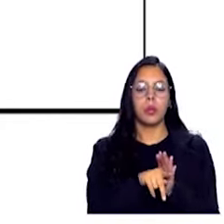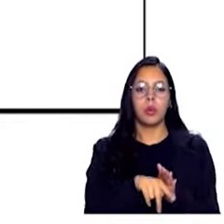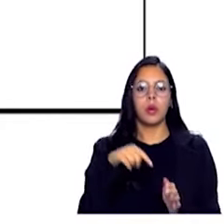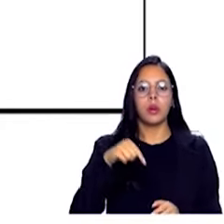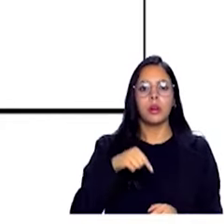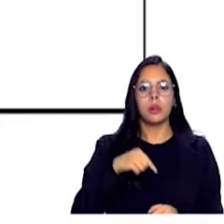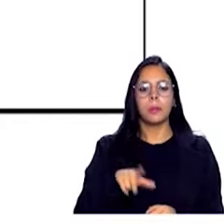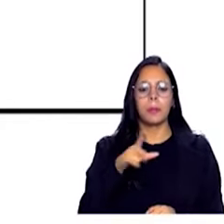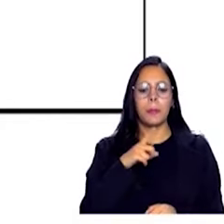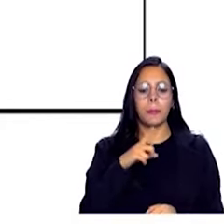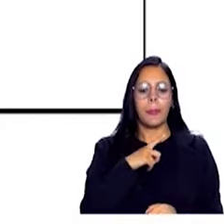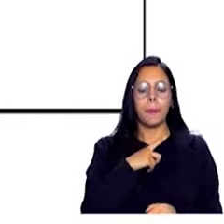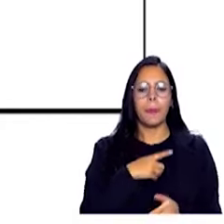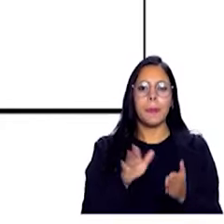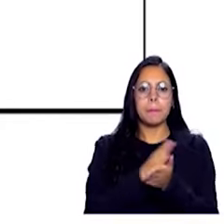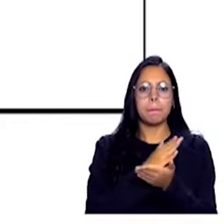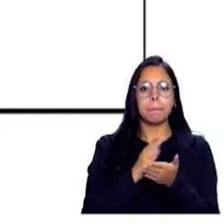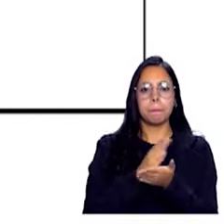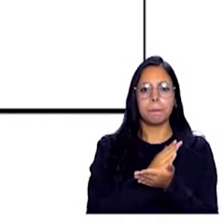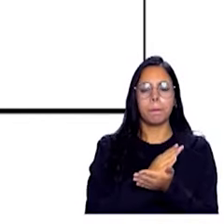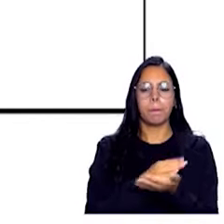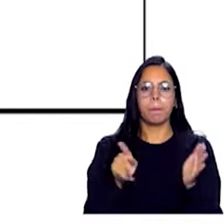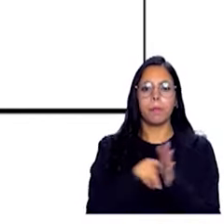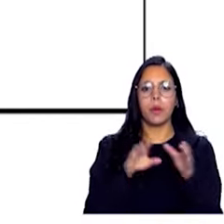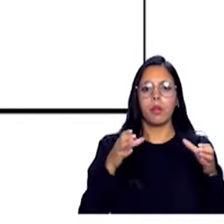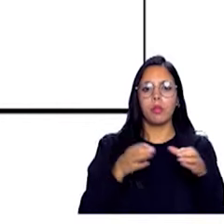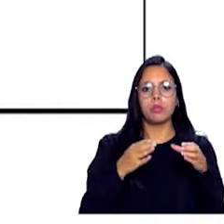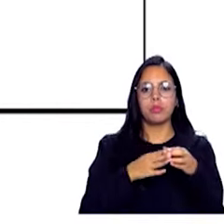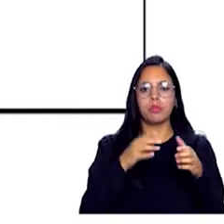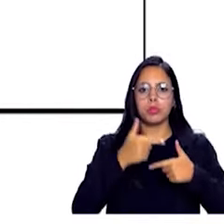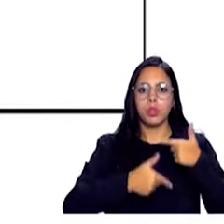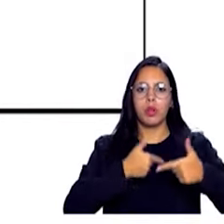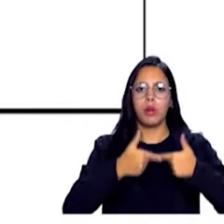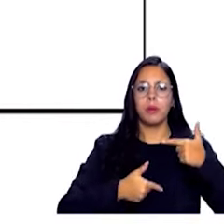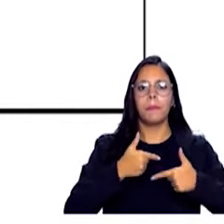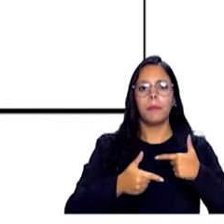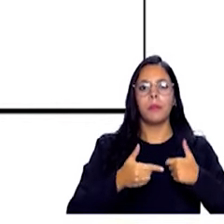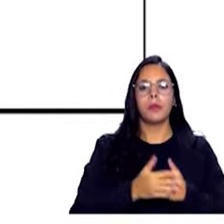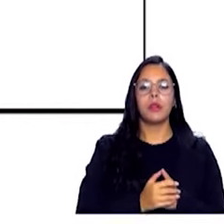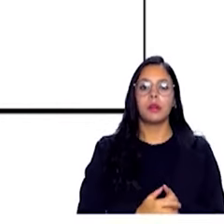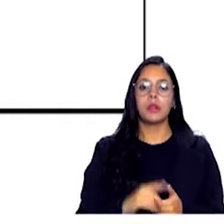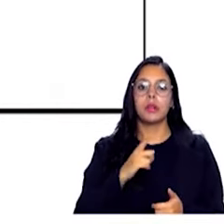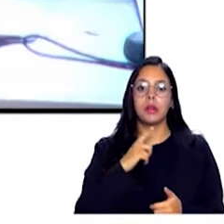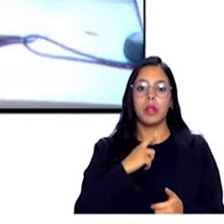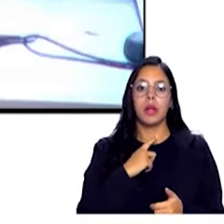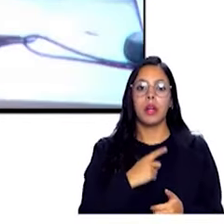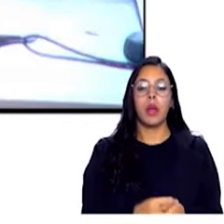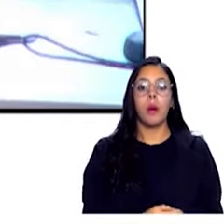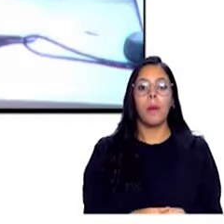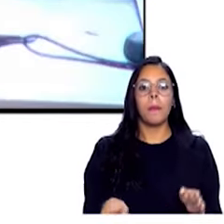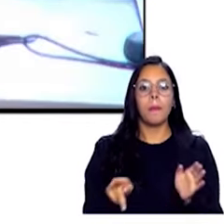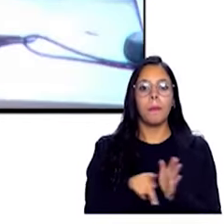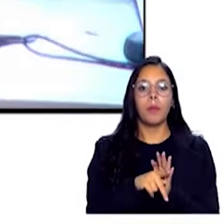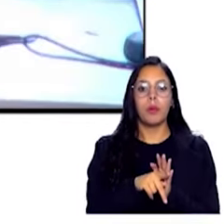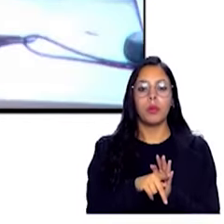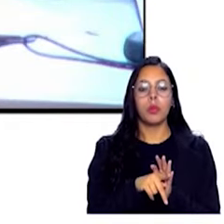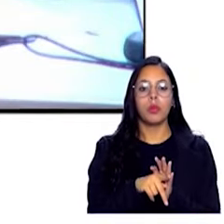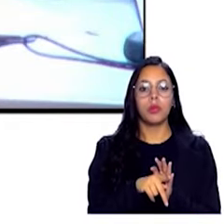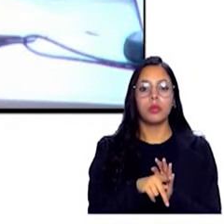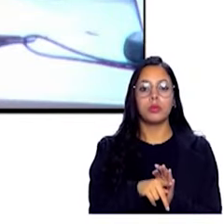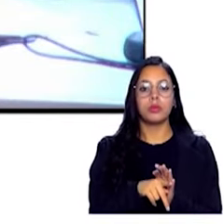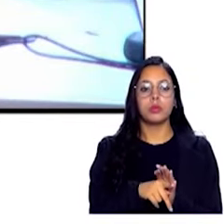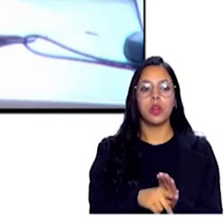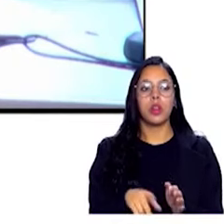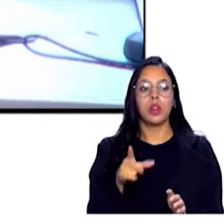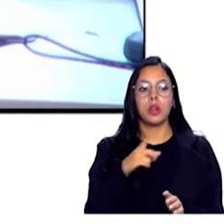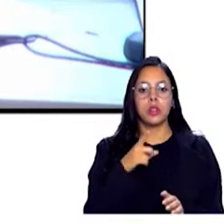de travail qui s'est appelé cassation 2030 François en faisait partie ET dans ce groupe de travail on voit des